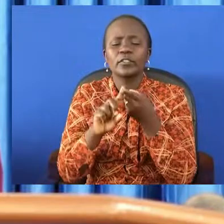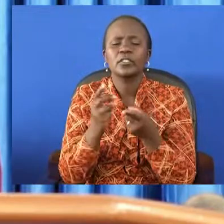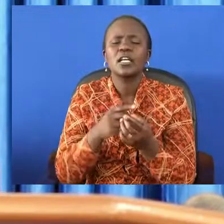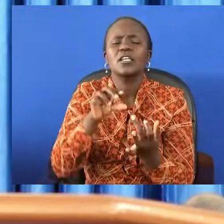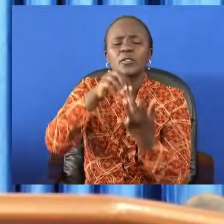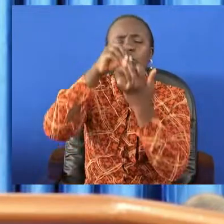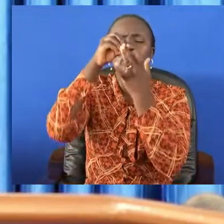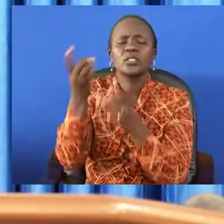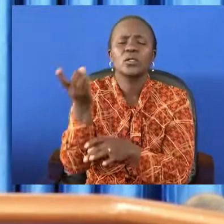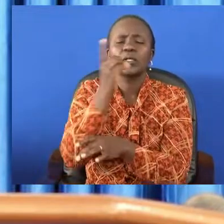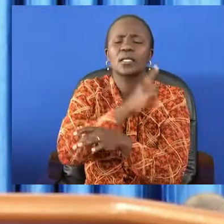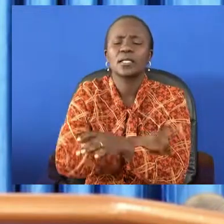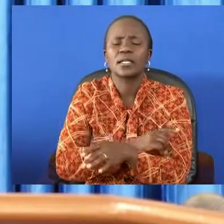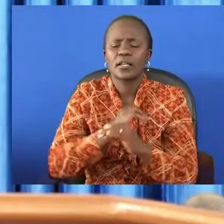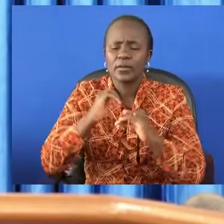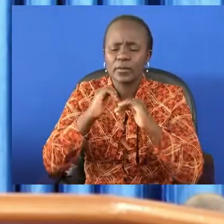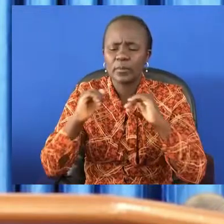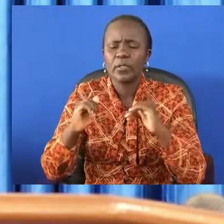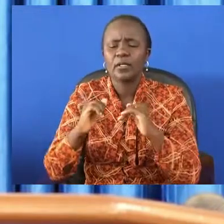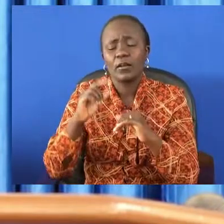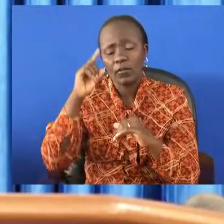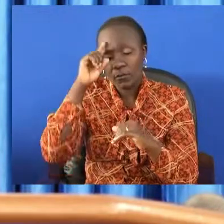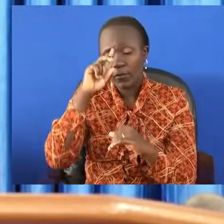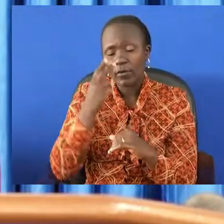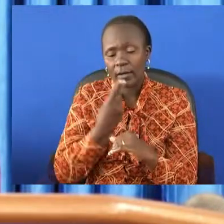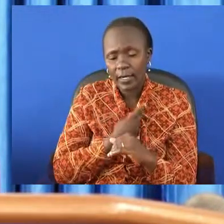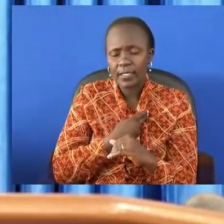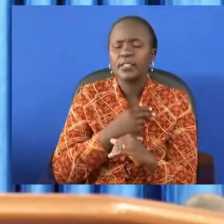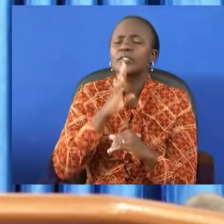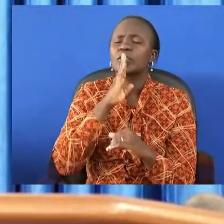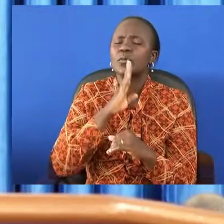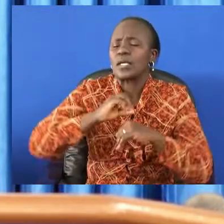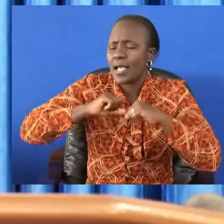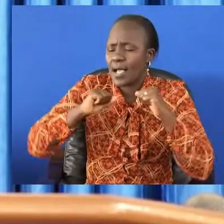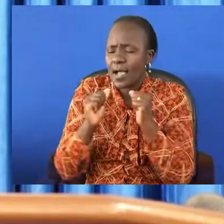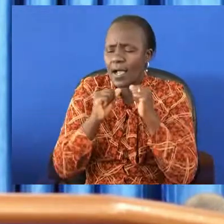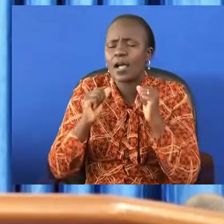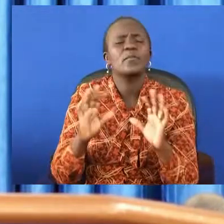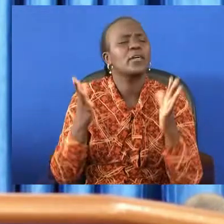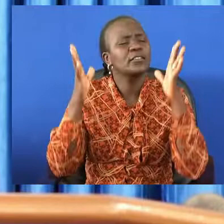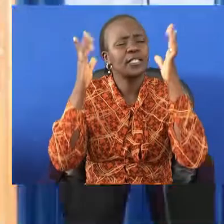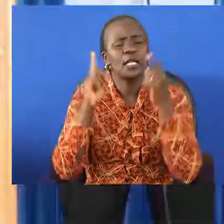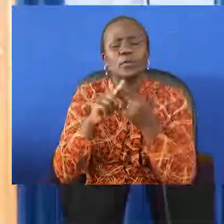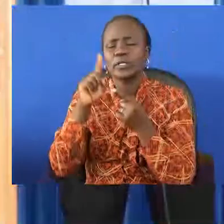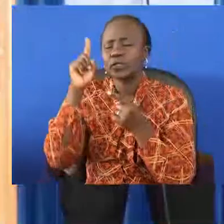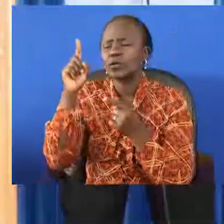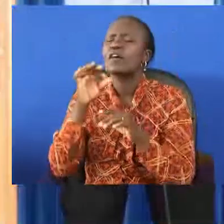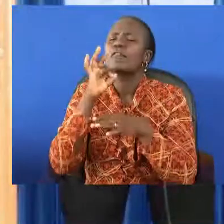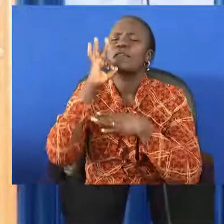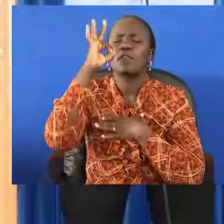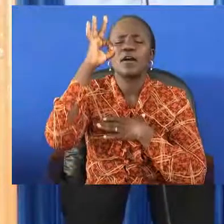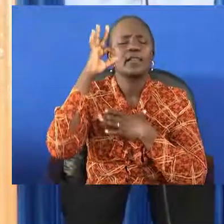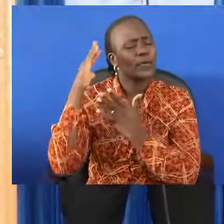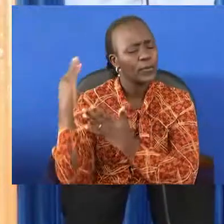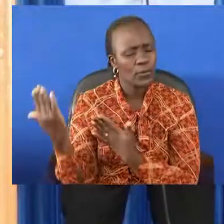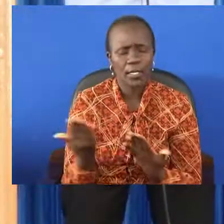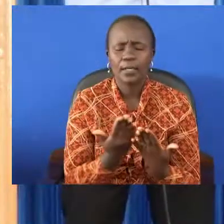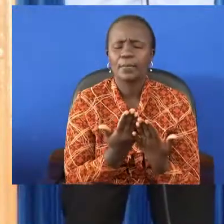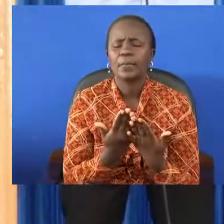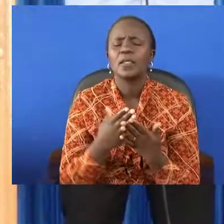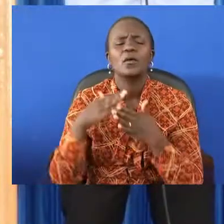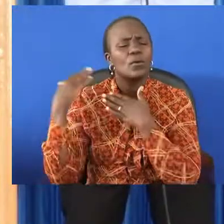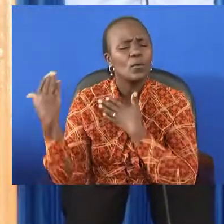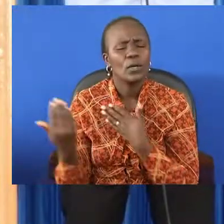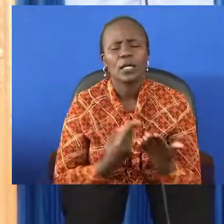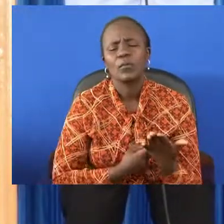ya kipekee ambao umetenga kwa ajili ya sisi tuweze kufurahi na kushangilia. Baba, tunakualika na